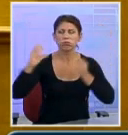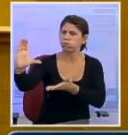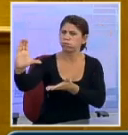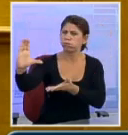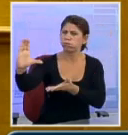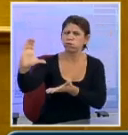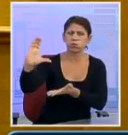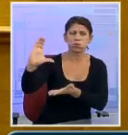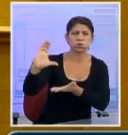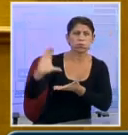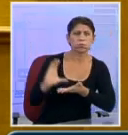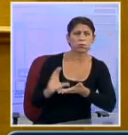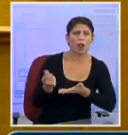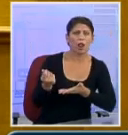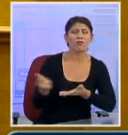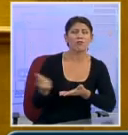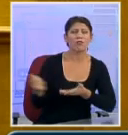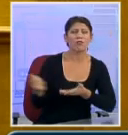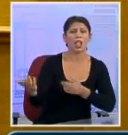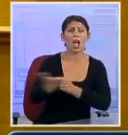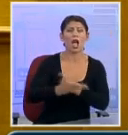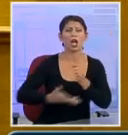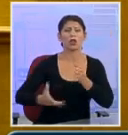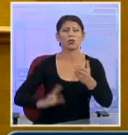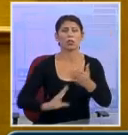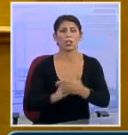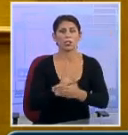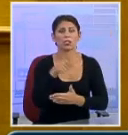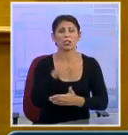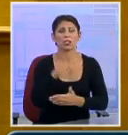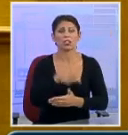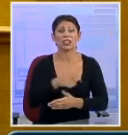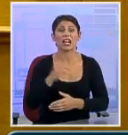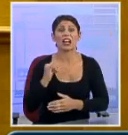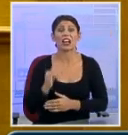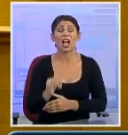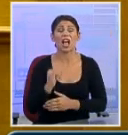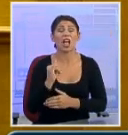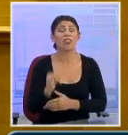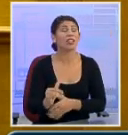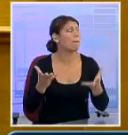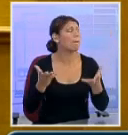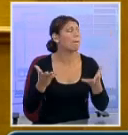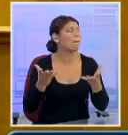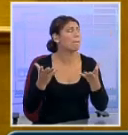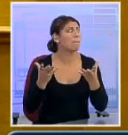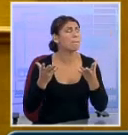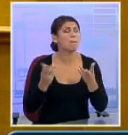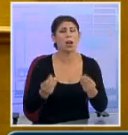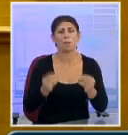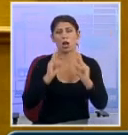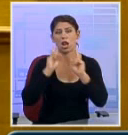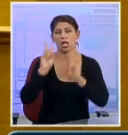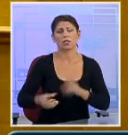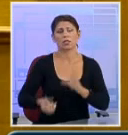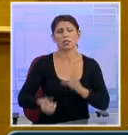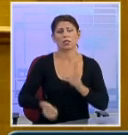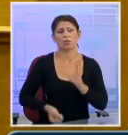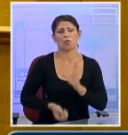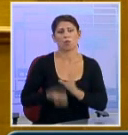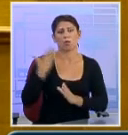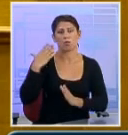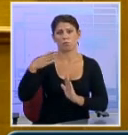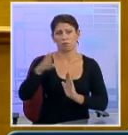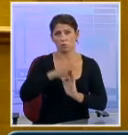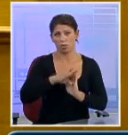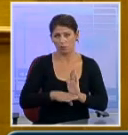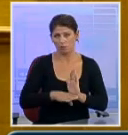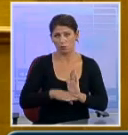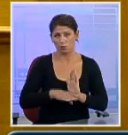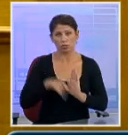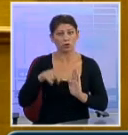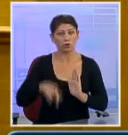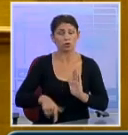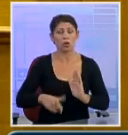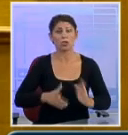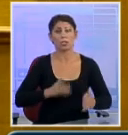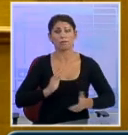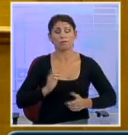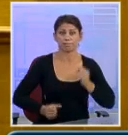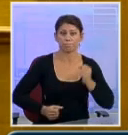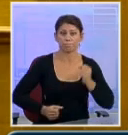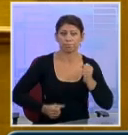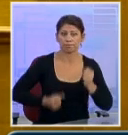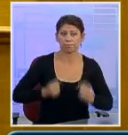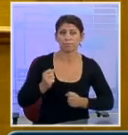στην υπερφορολόγηση των αγροτών και στη μείωση των αγροτικών συντάξεων χωρίς την ψήφο της Νέας Δημοκρατίας. Μόνο με την